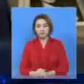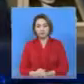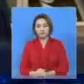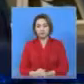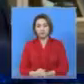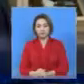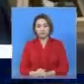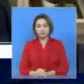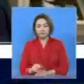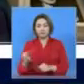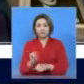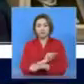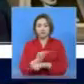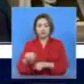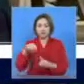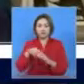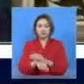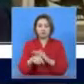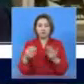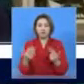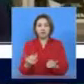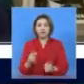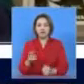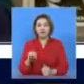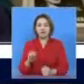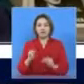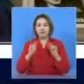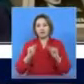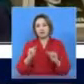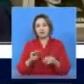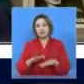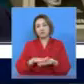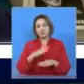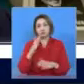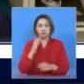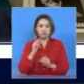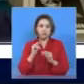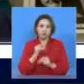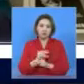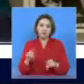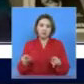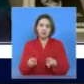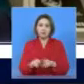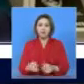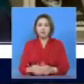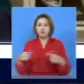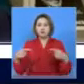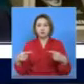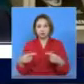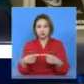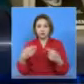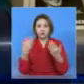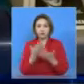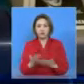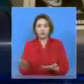Ұлттық тәрбиені сіңірмей, ол әрине ол парасаттылық, адалдық, әділдік деген одан дұрыс шықпайды. Сондықтан осының